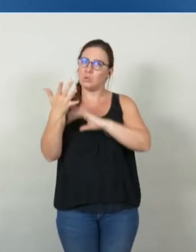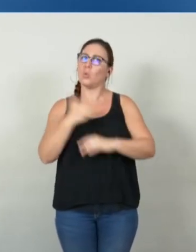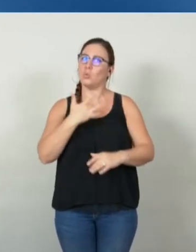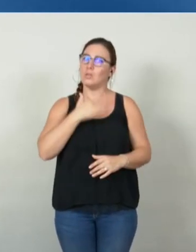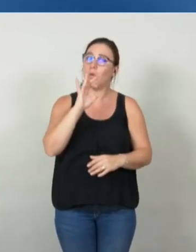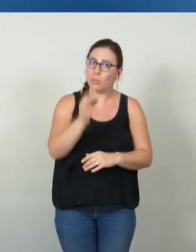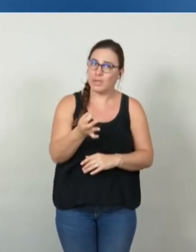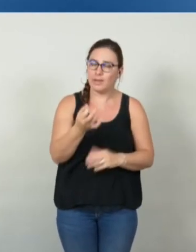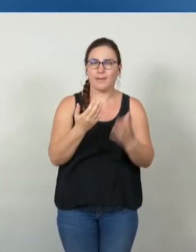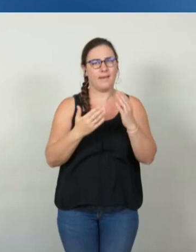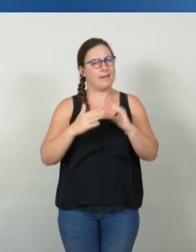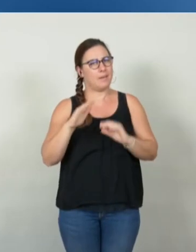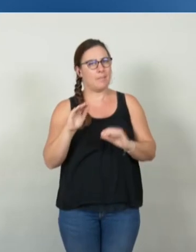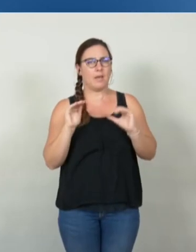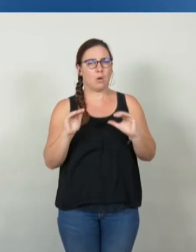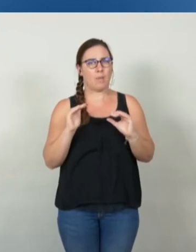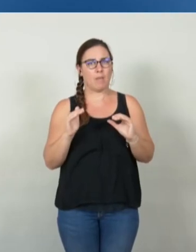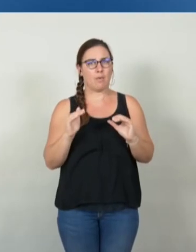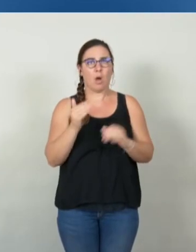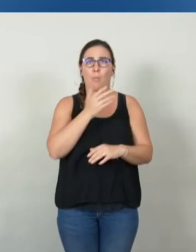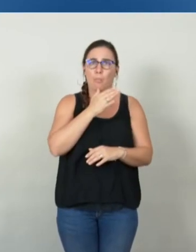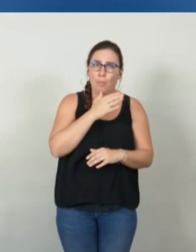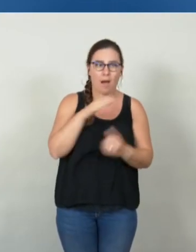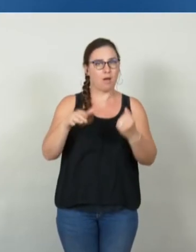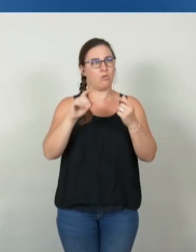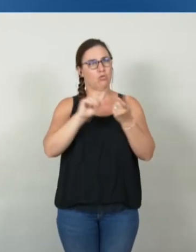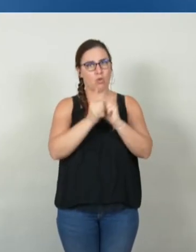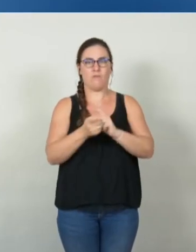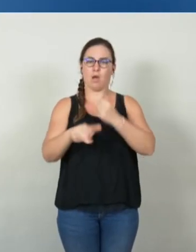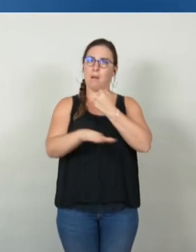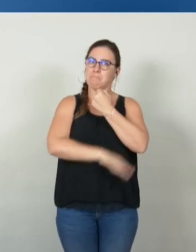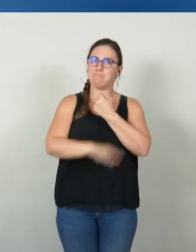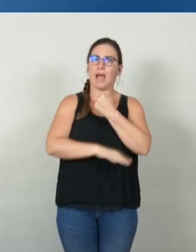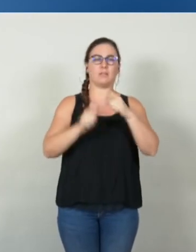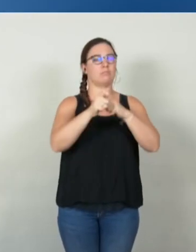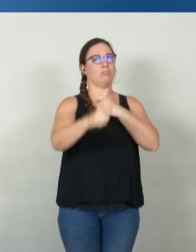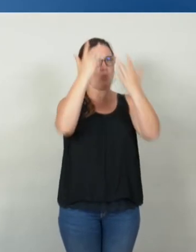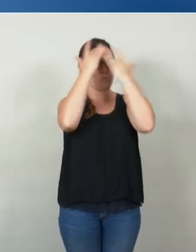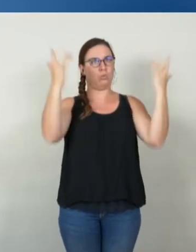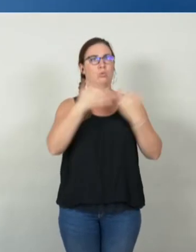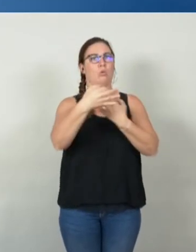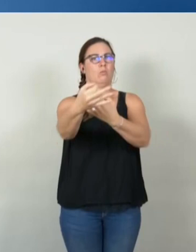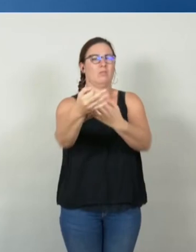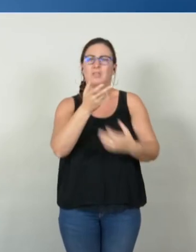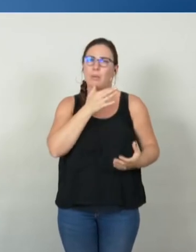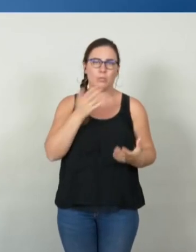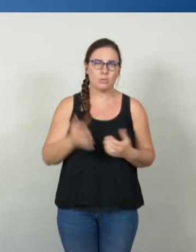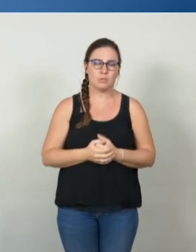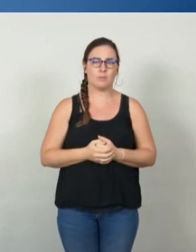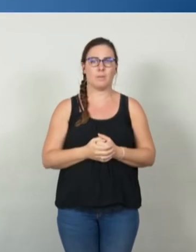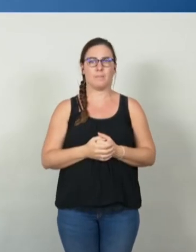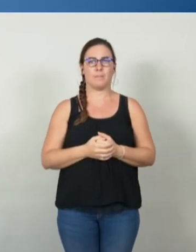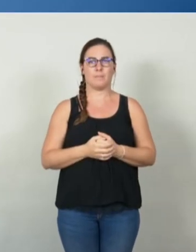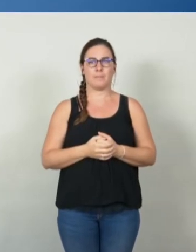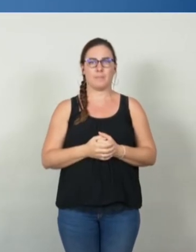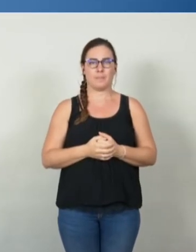elle ne devrait en aucun cas être le socle de ce qui est nécessaire pour que la culture existe sur